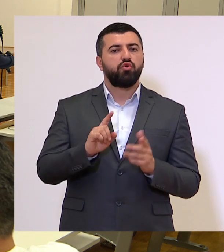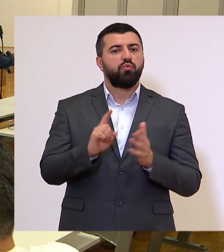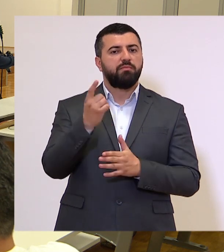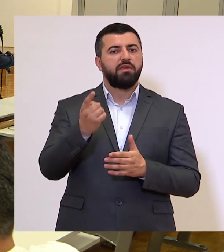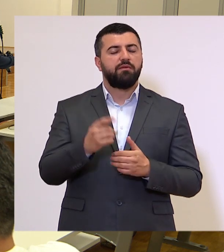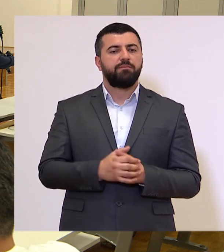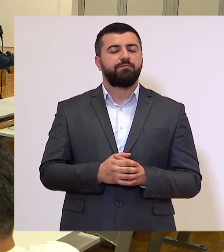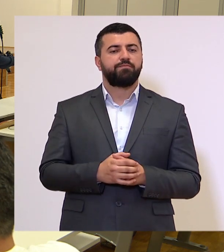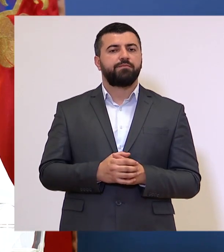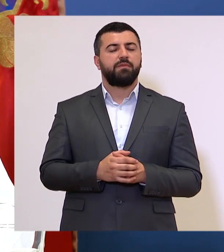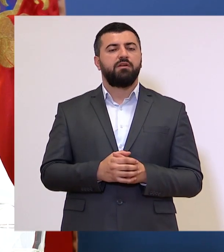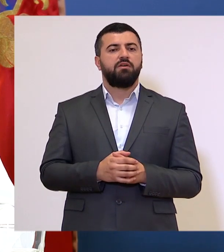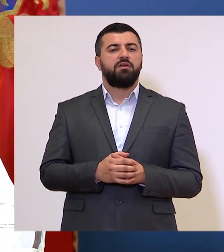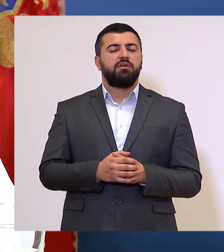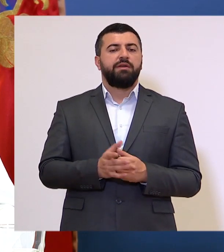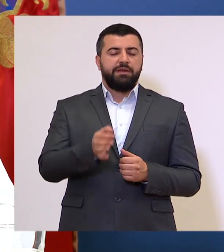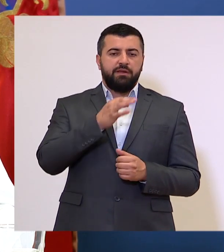koronavirusa?